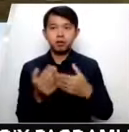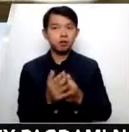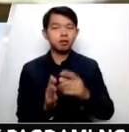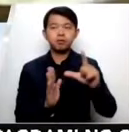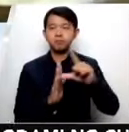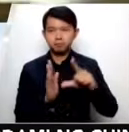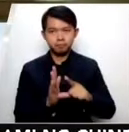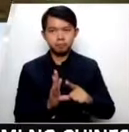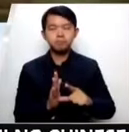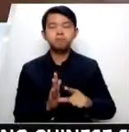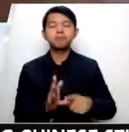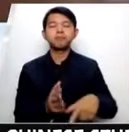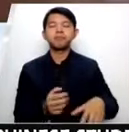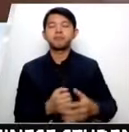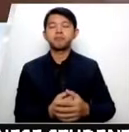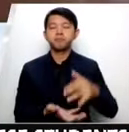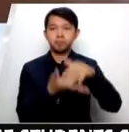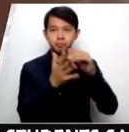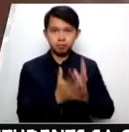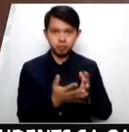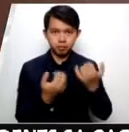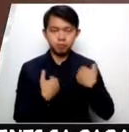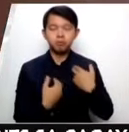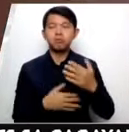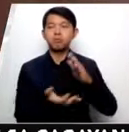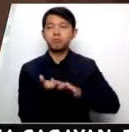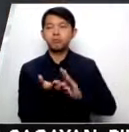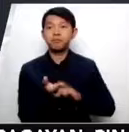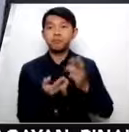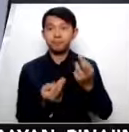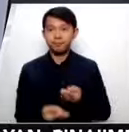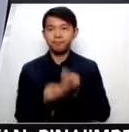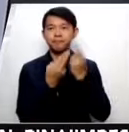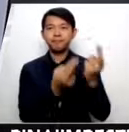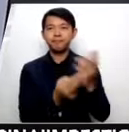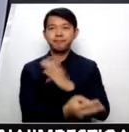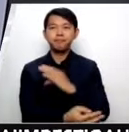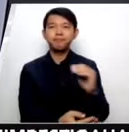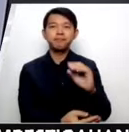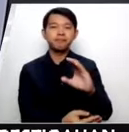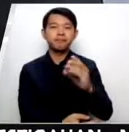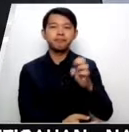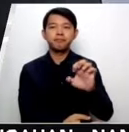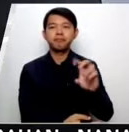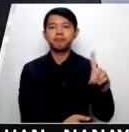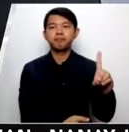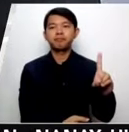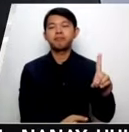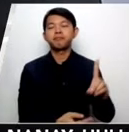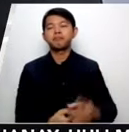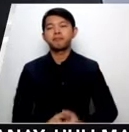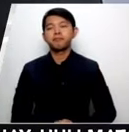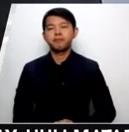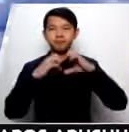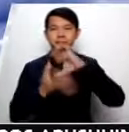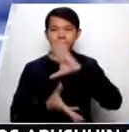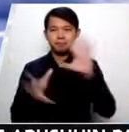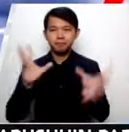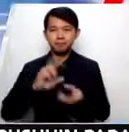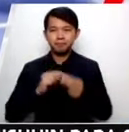mga endorsement mula sa kanilang paaralan at CHED Oscar OA nagbabalita para sa GM